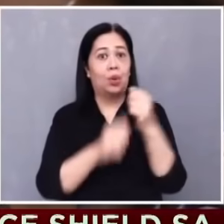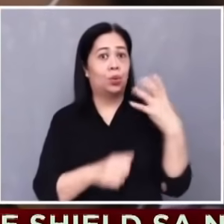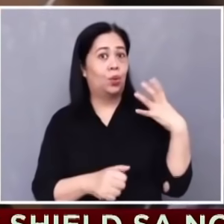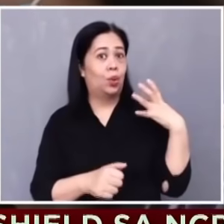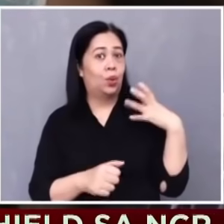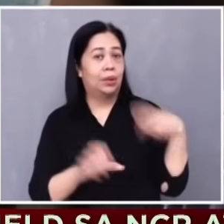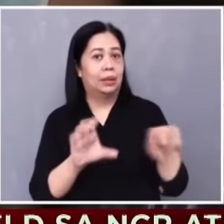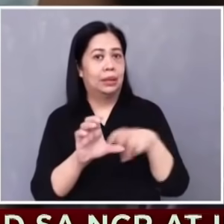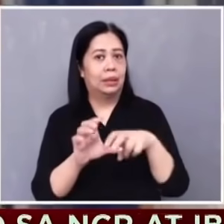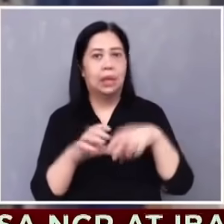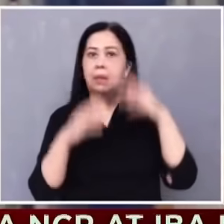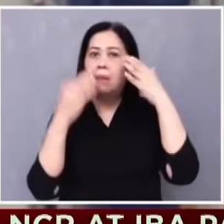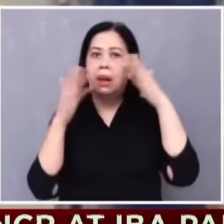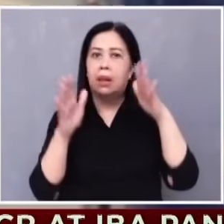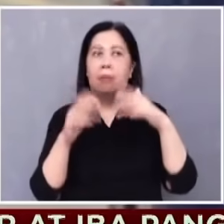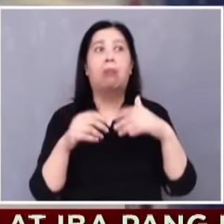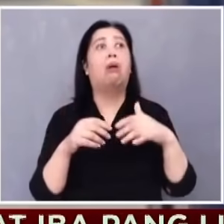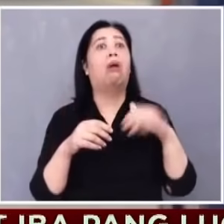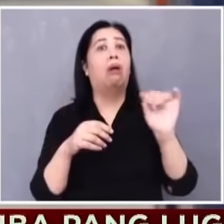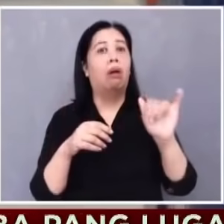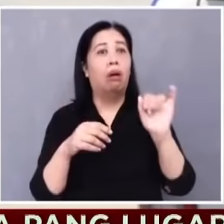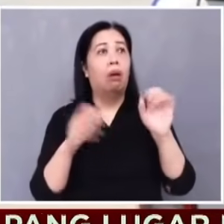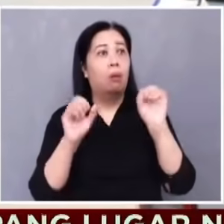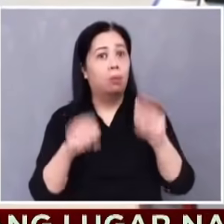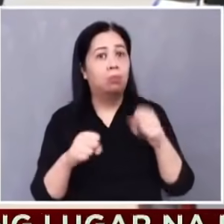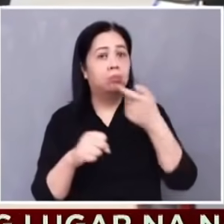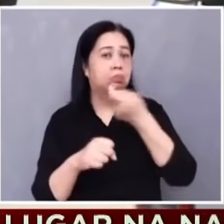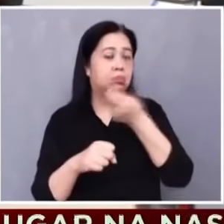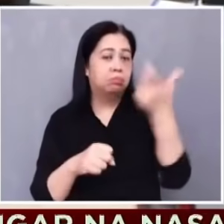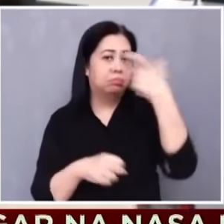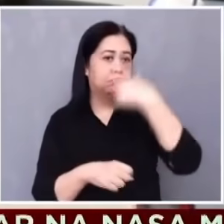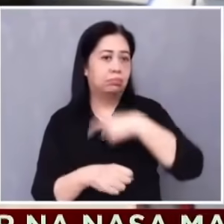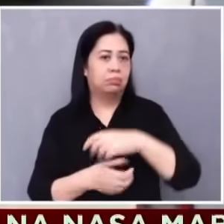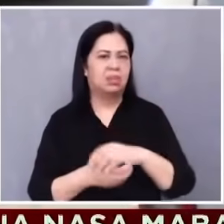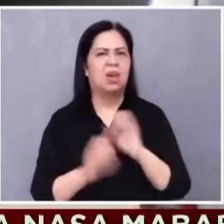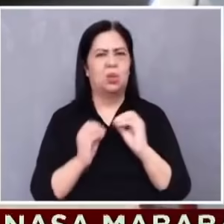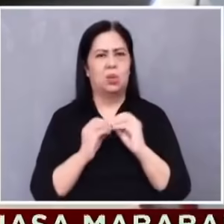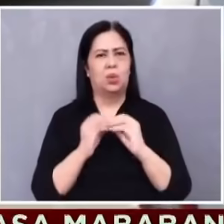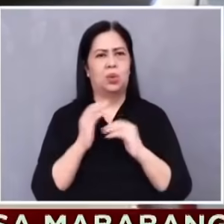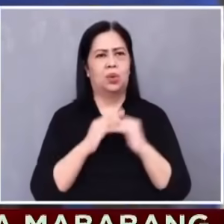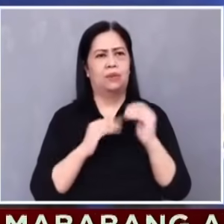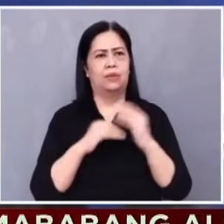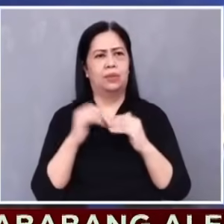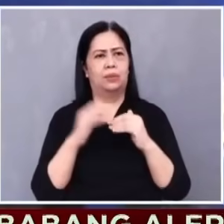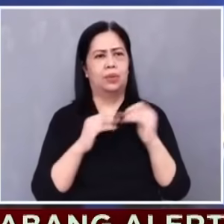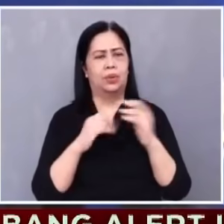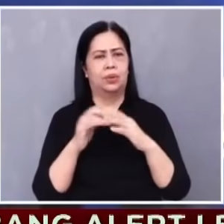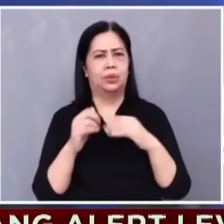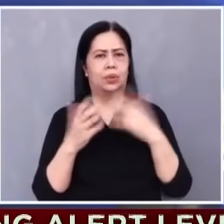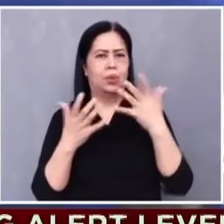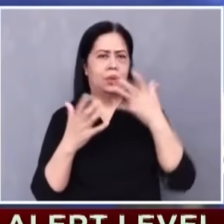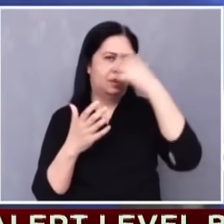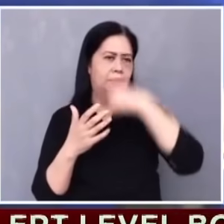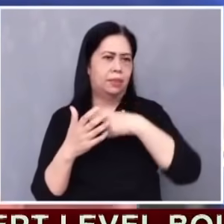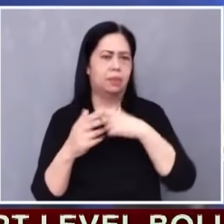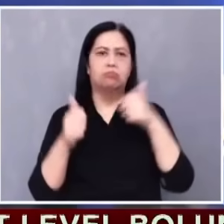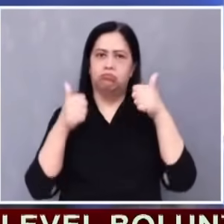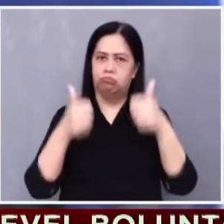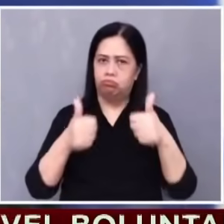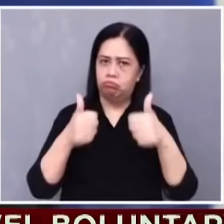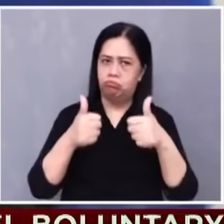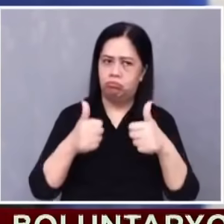pa alam na pwede nang walang face shield. Mas komportable ako yung walang face shield eh. Okay na okay. Pero may face shield